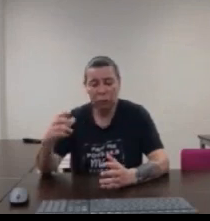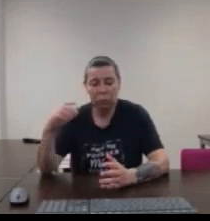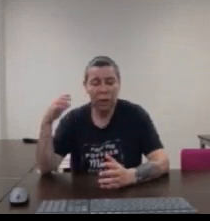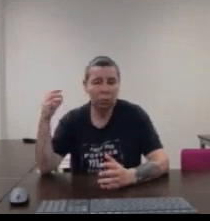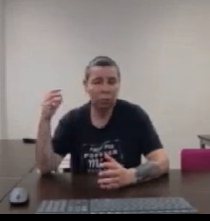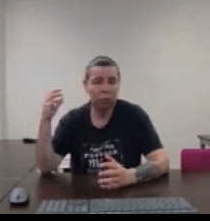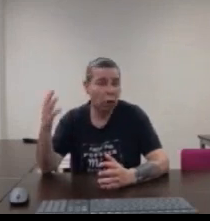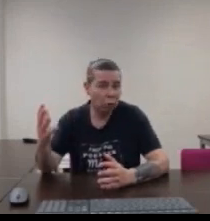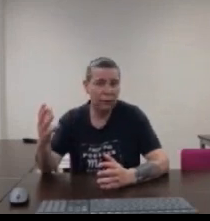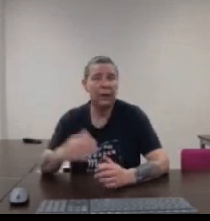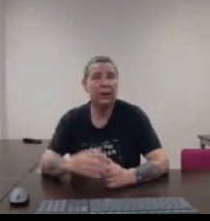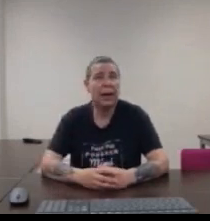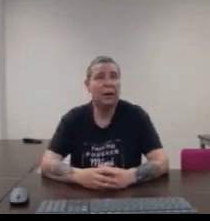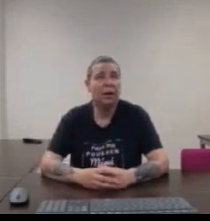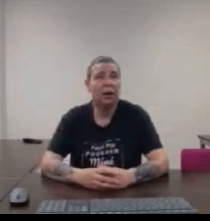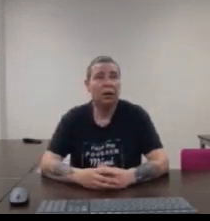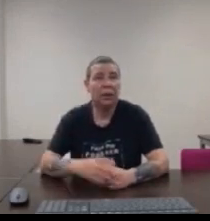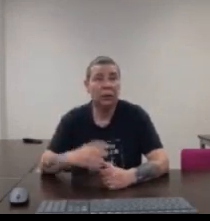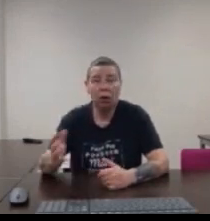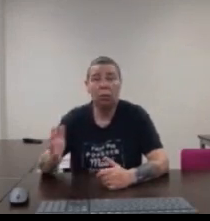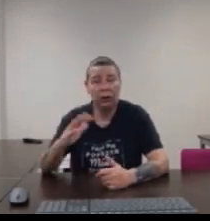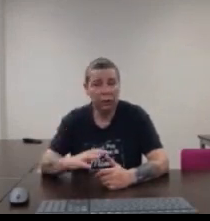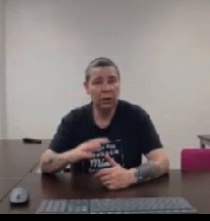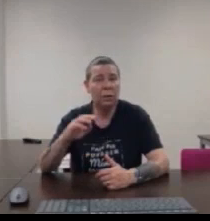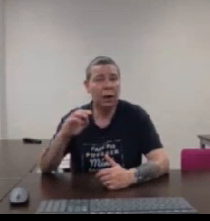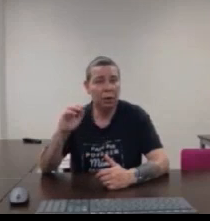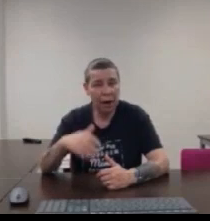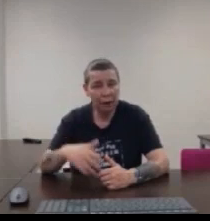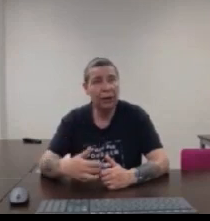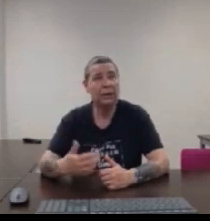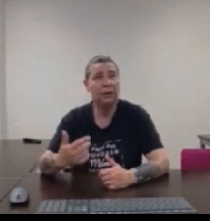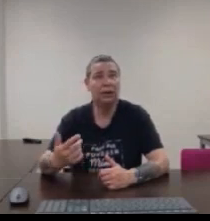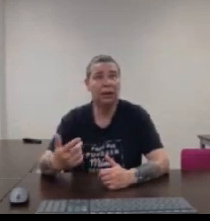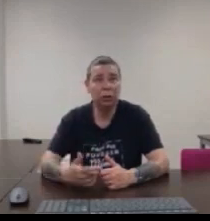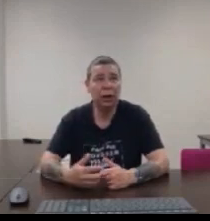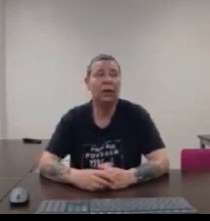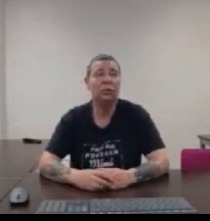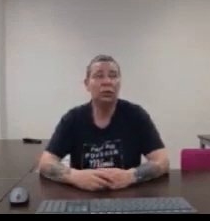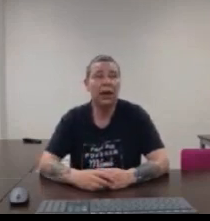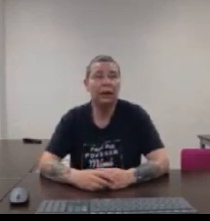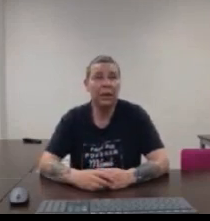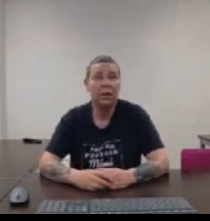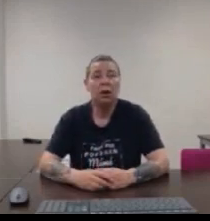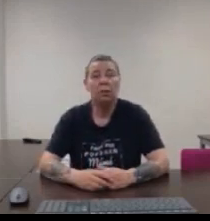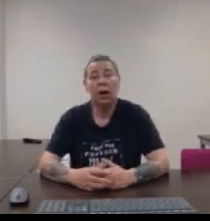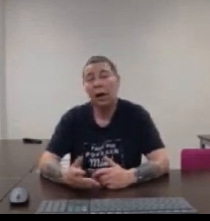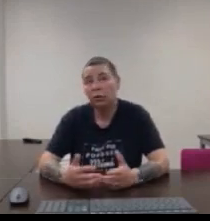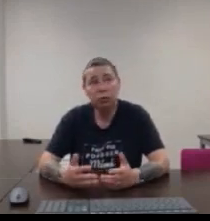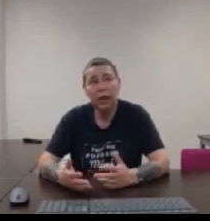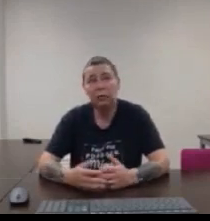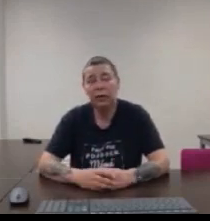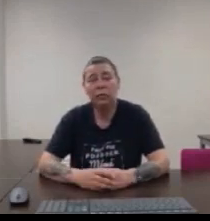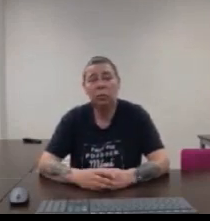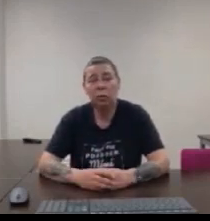on part du postulat qu'on tend vers l'idéal. Maintenant, on sait aussi que par rapport à votre activité, au travail que vous réalisez,